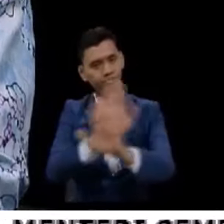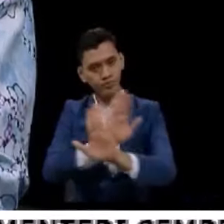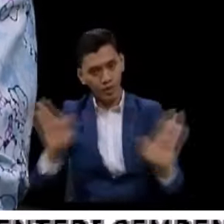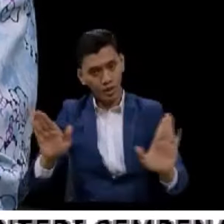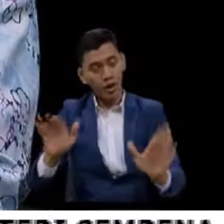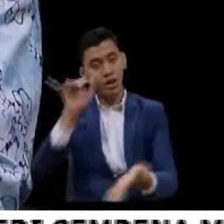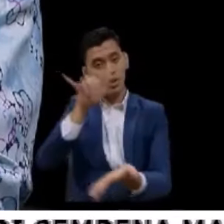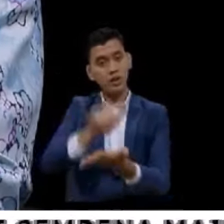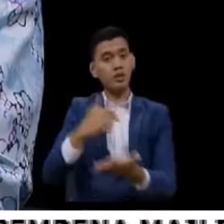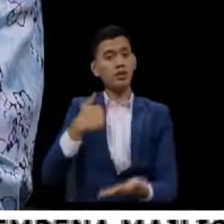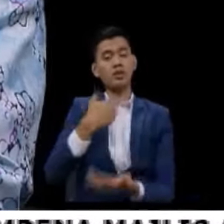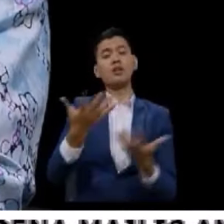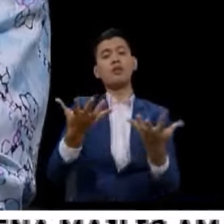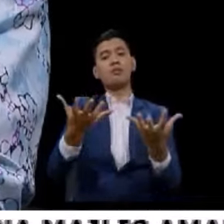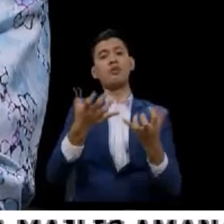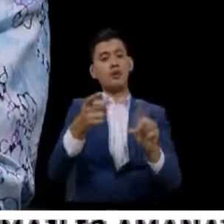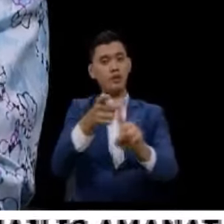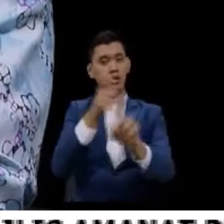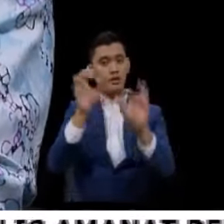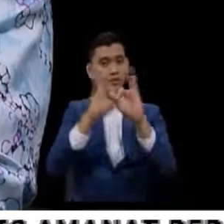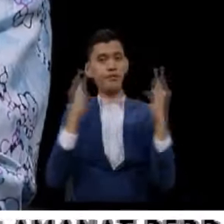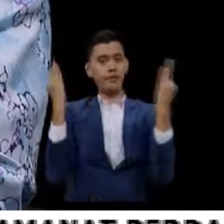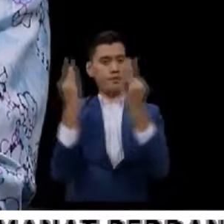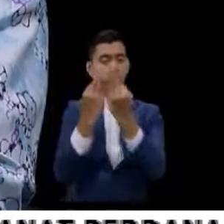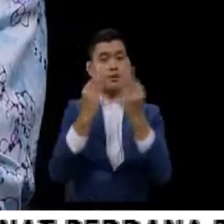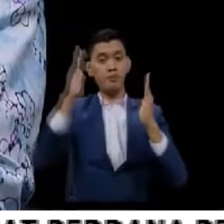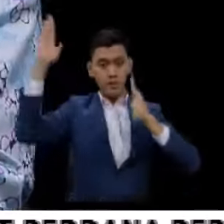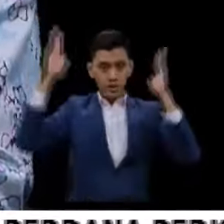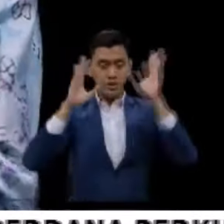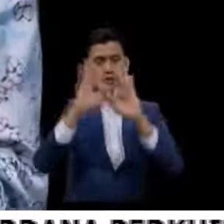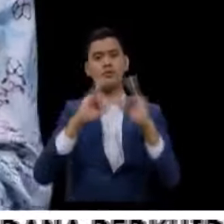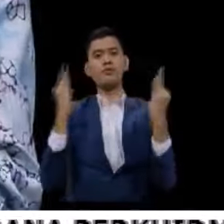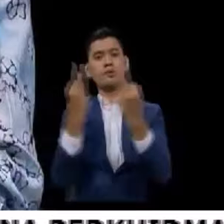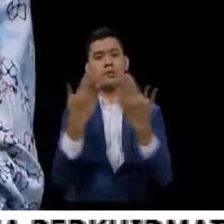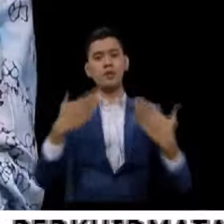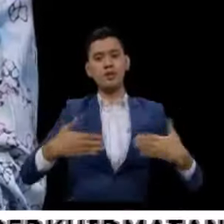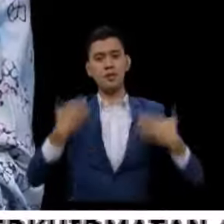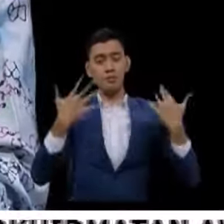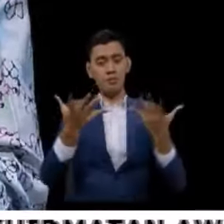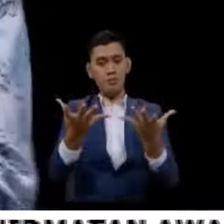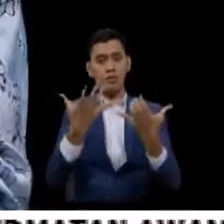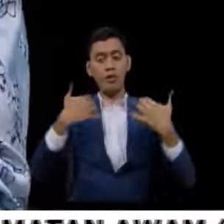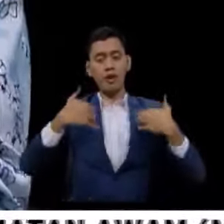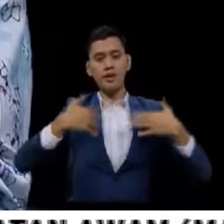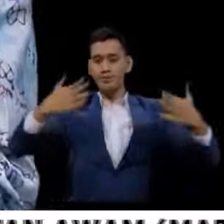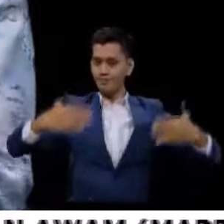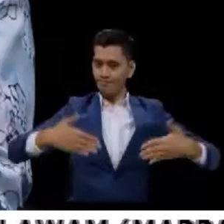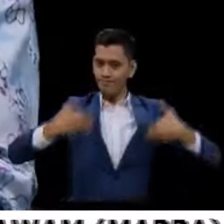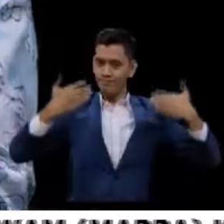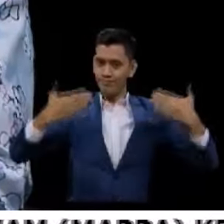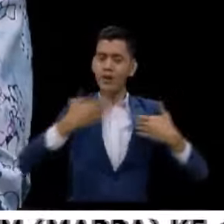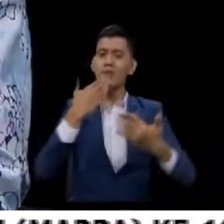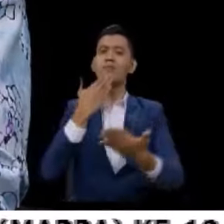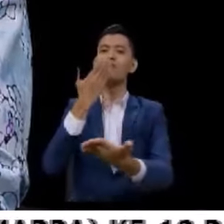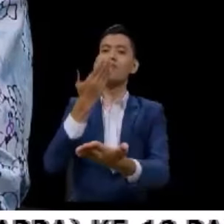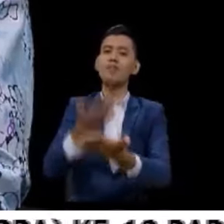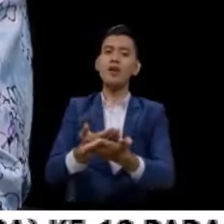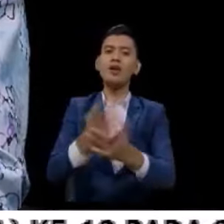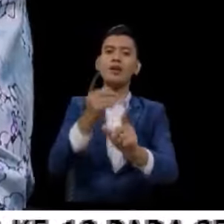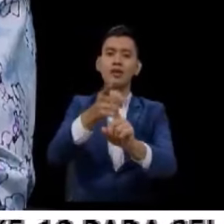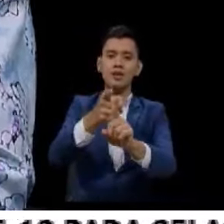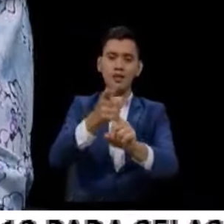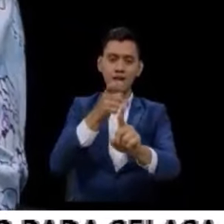yang kita ndak daripada keluarga Malaysia keluarga sejahtera Oke maka kita wujudkan satu keharmonian yang baik dari kalangan